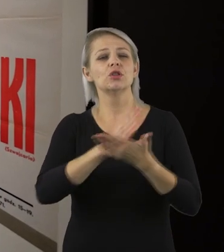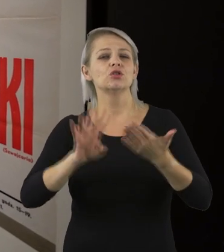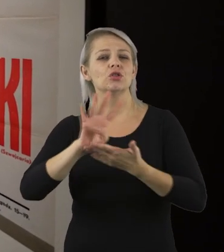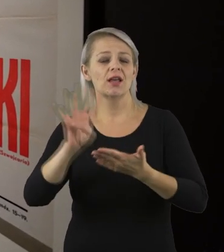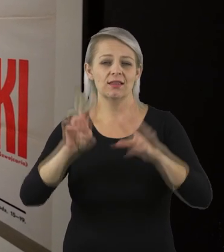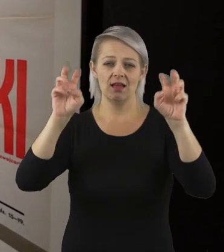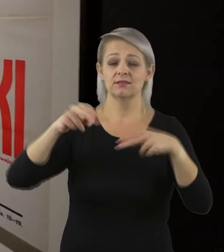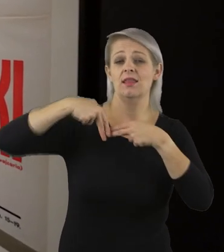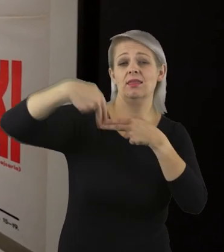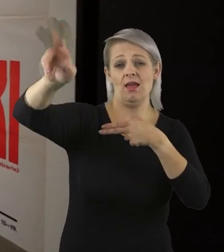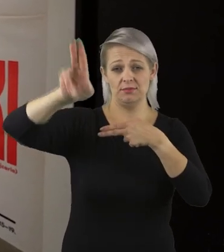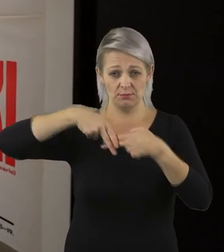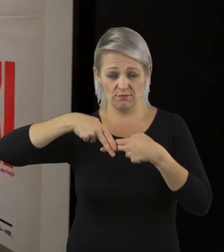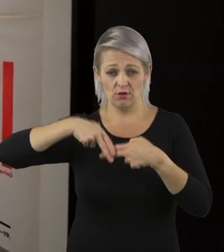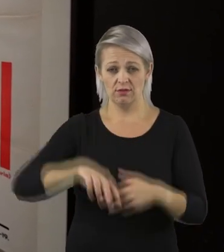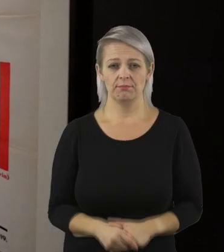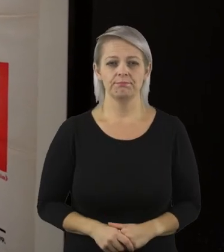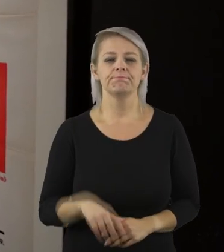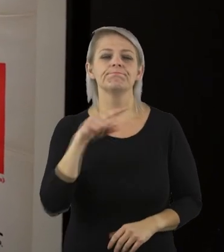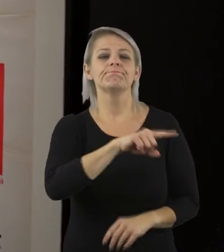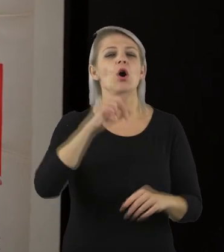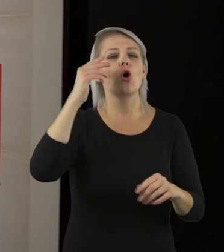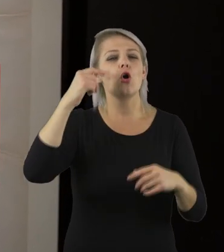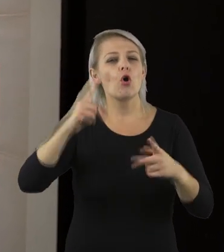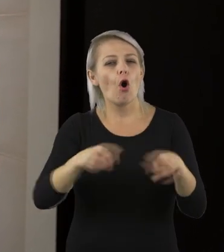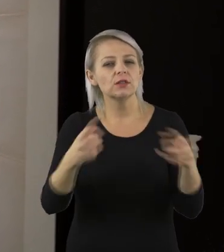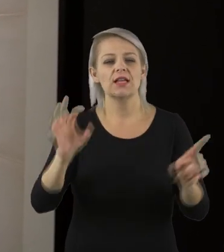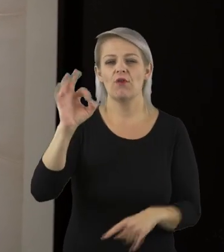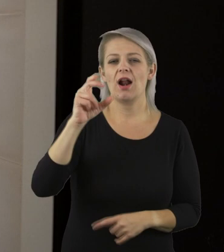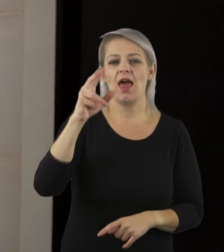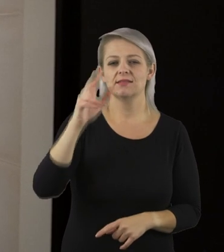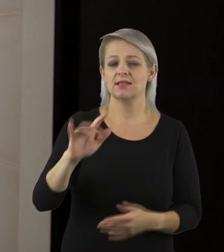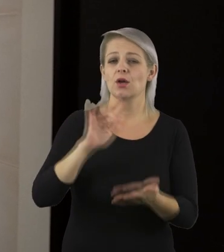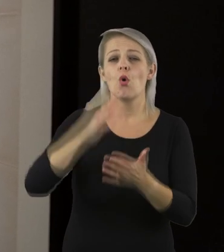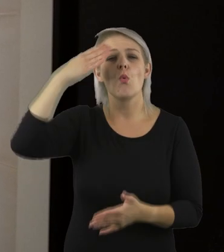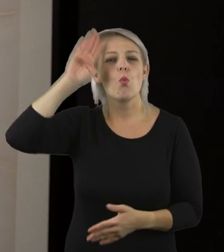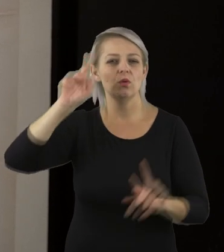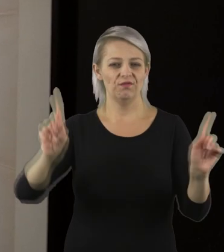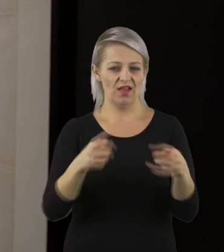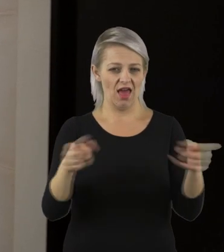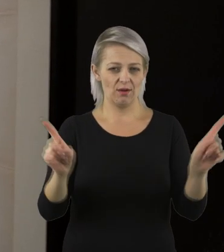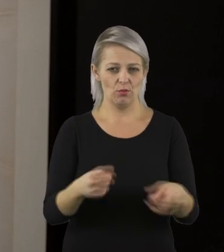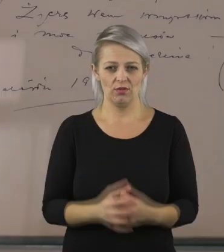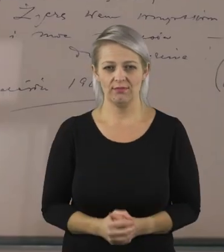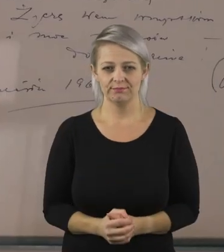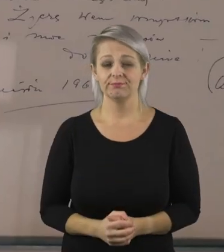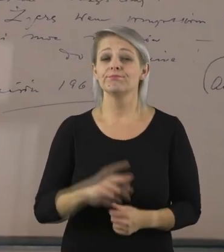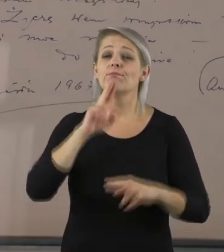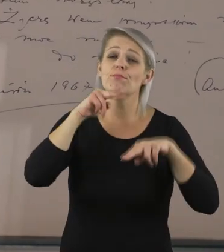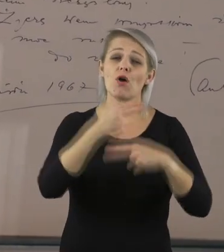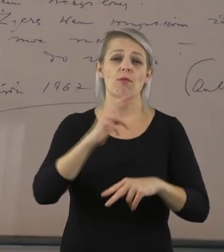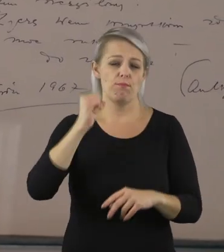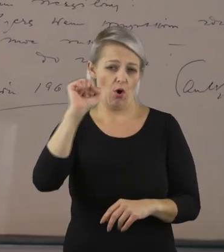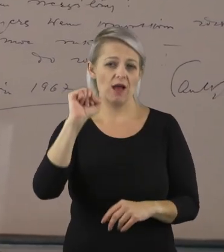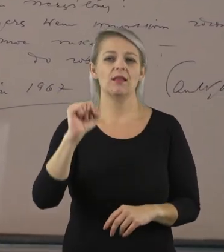Część 14, tam i z powrotem, upamiętnia koncerty Pawła Kleckiego w Łódzkiej Filharmonii.